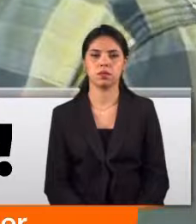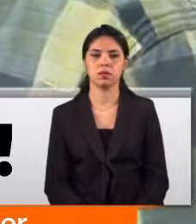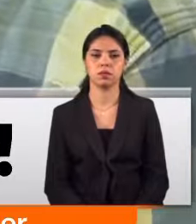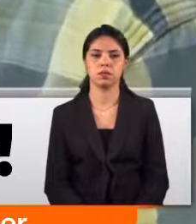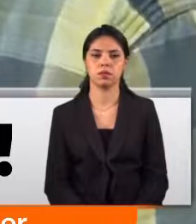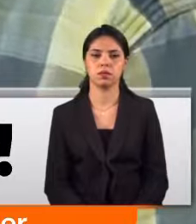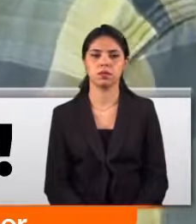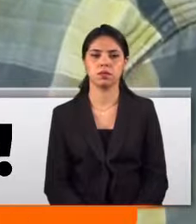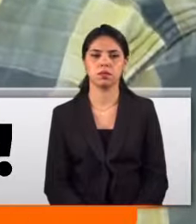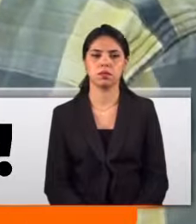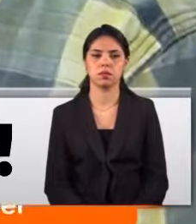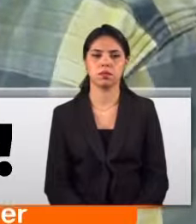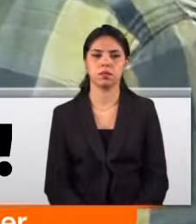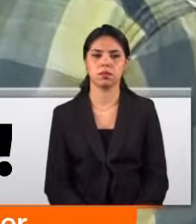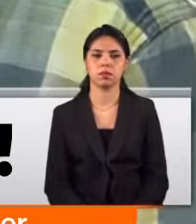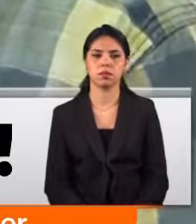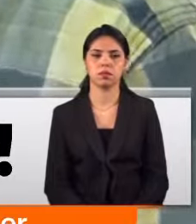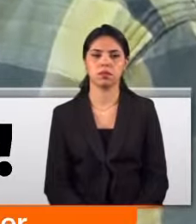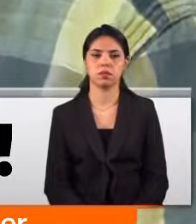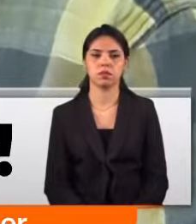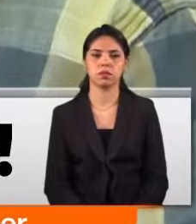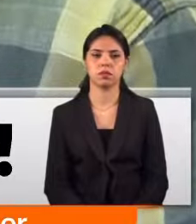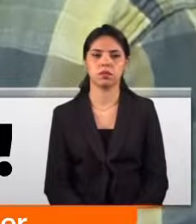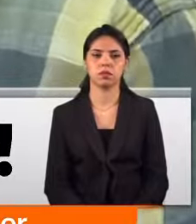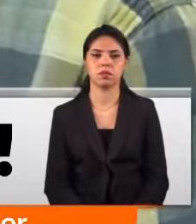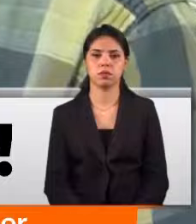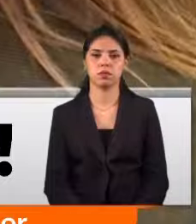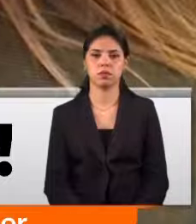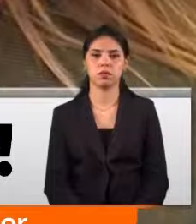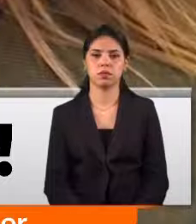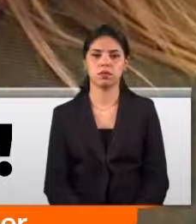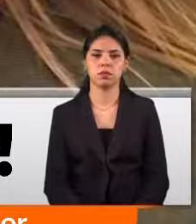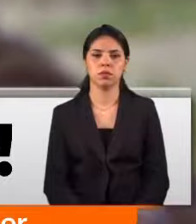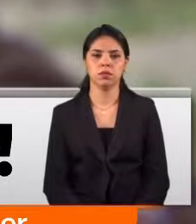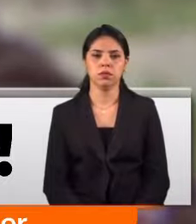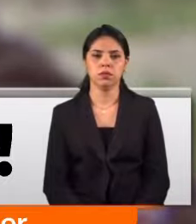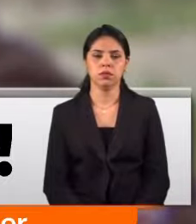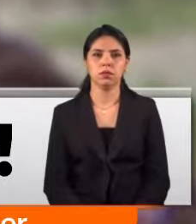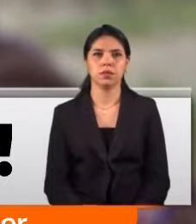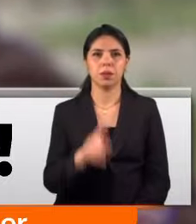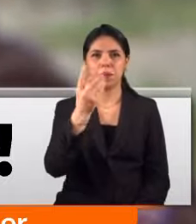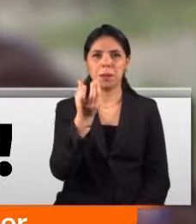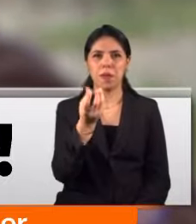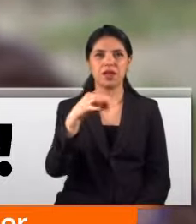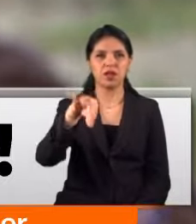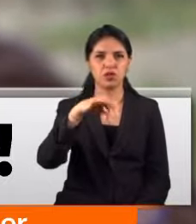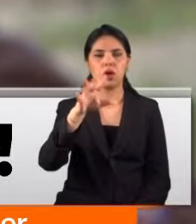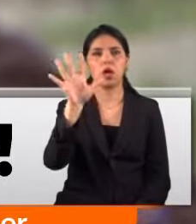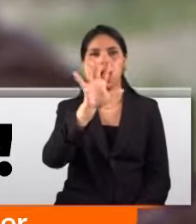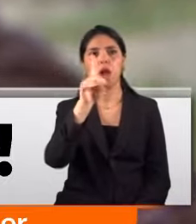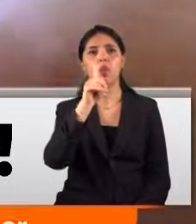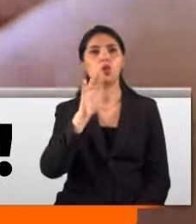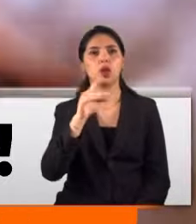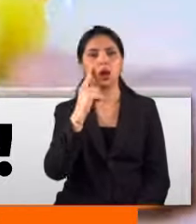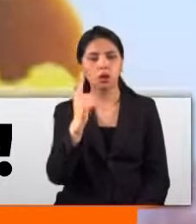dönerim. 180 liraya satıyorum. Beşiktaş'ta 350 liraya döner satıyor. Saçılık var. Bir bardak çay 50-100 lira